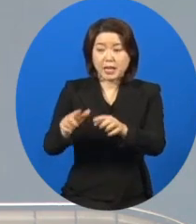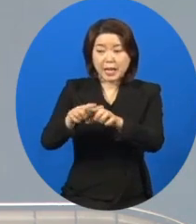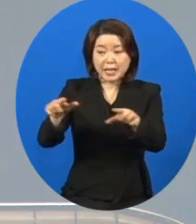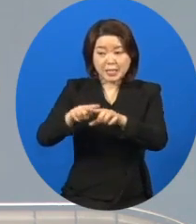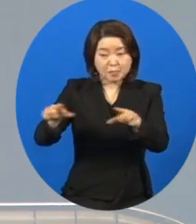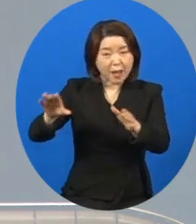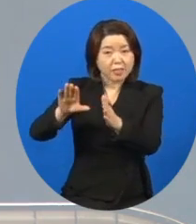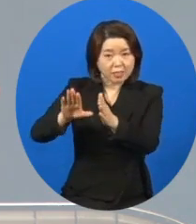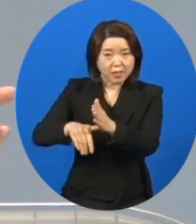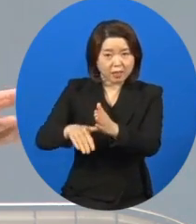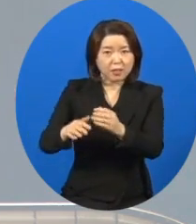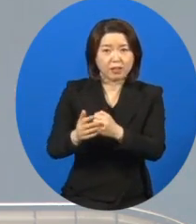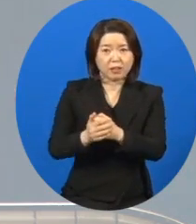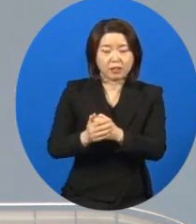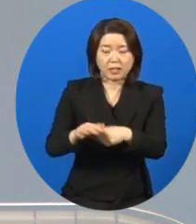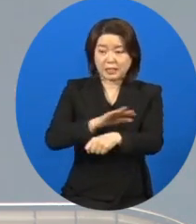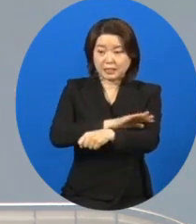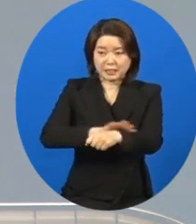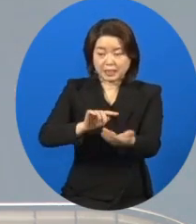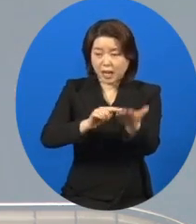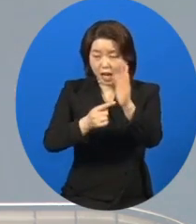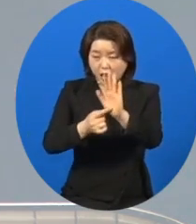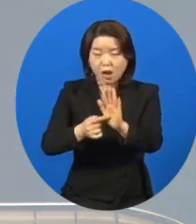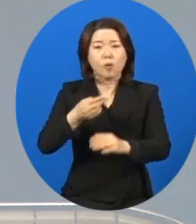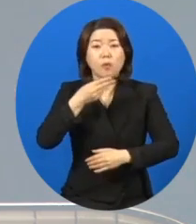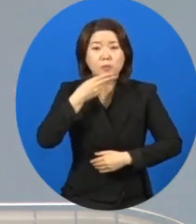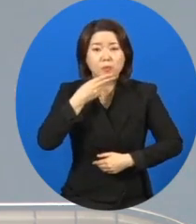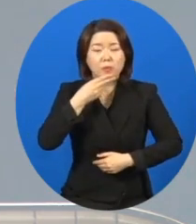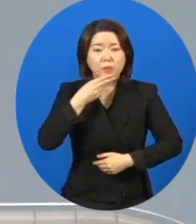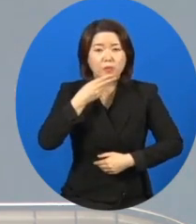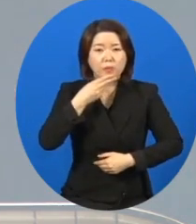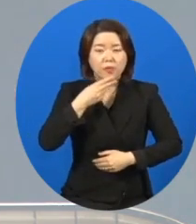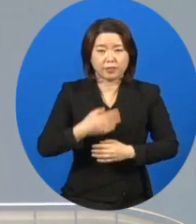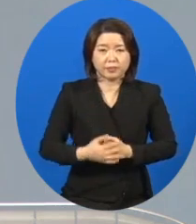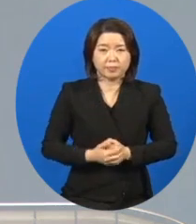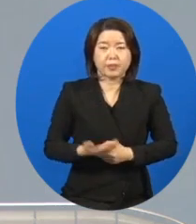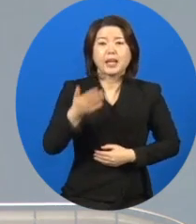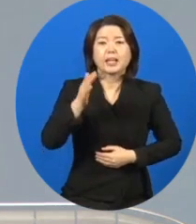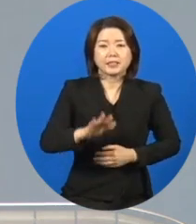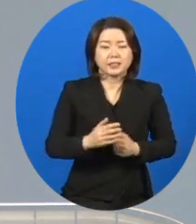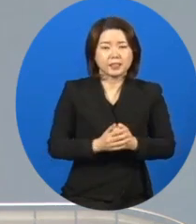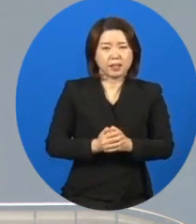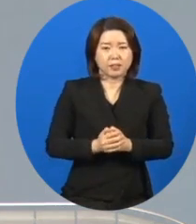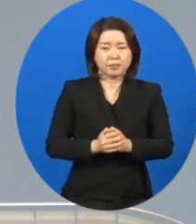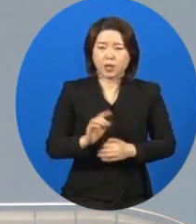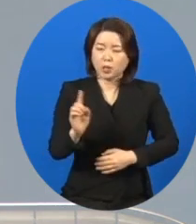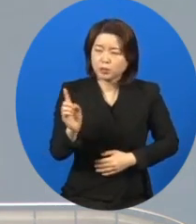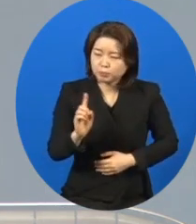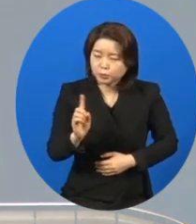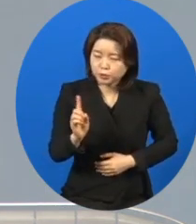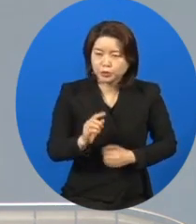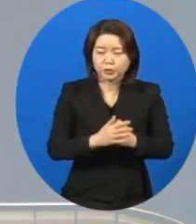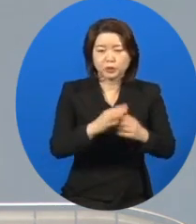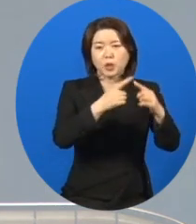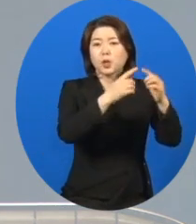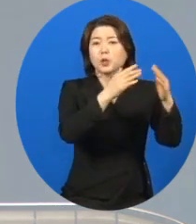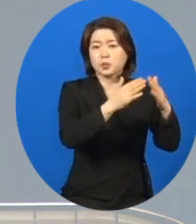일반적인 때는 잘 알기 어려워요. 근데 일단